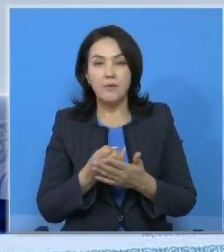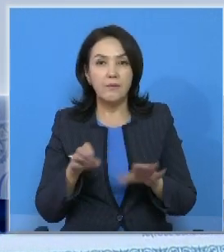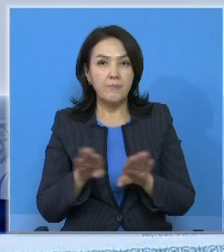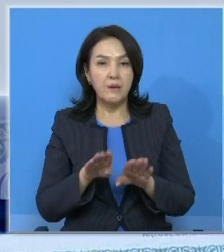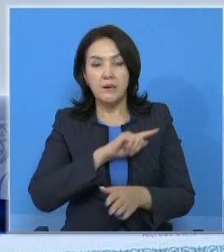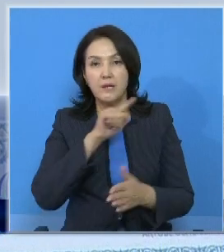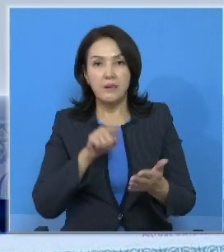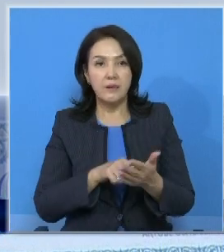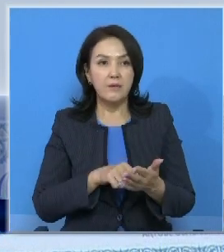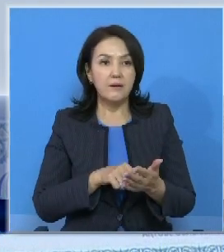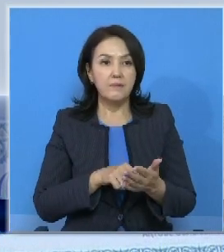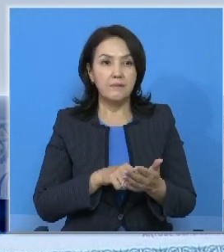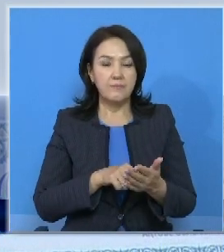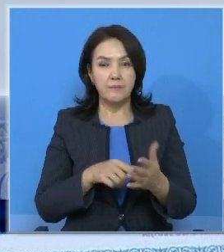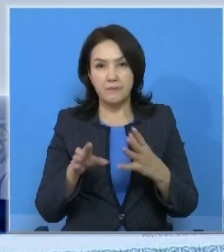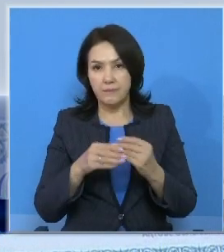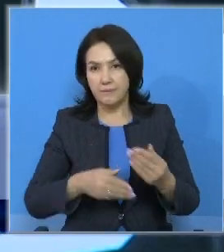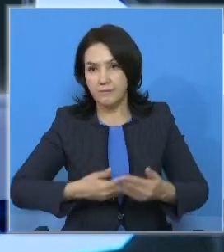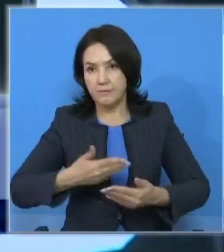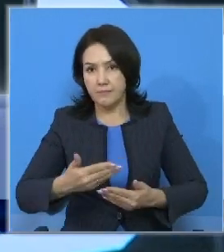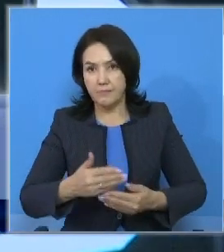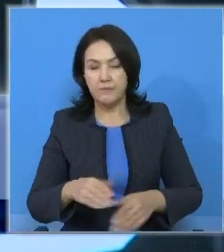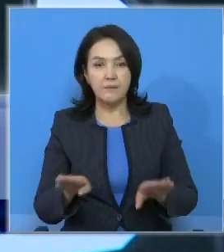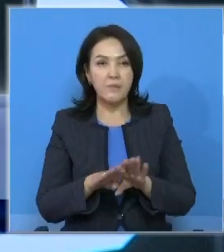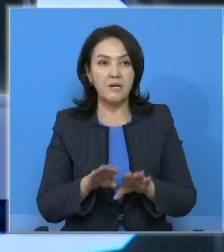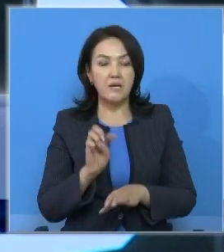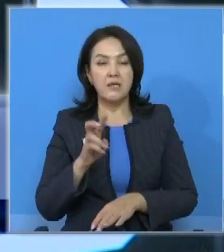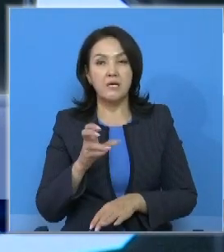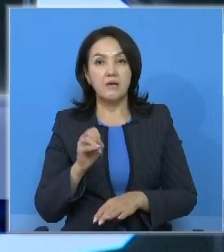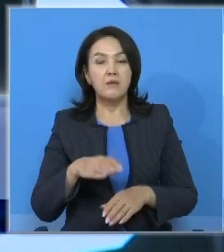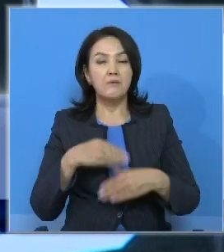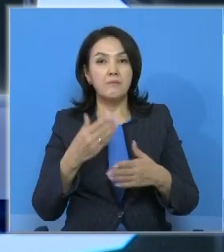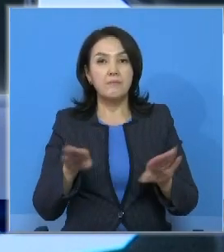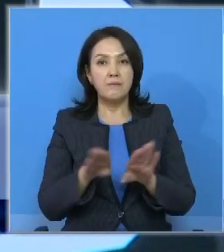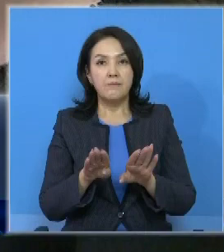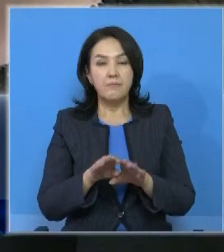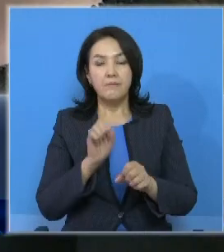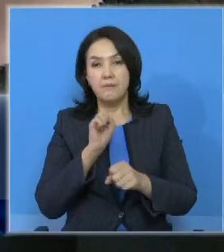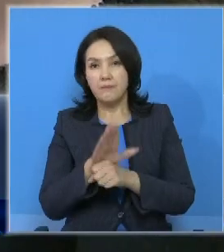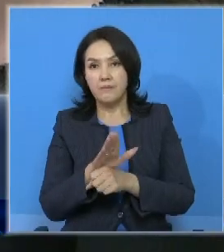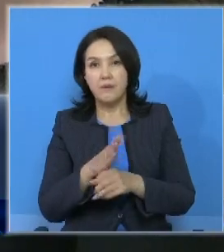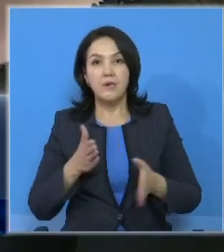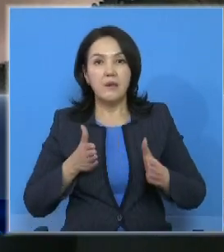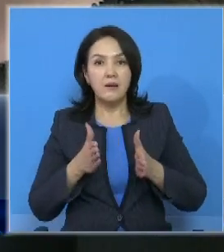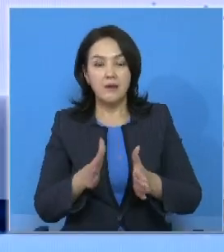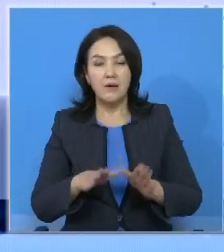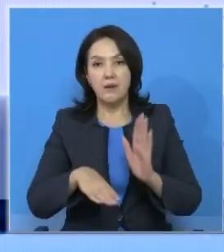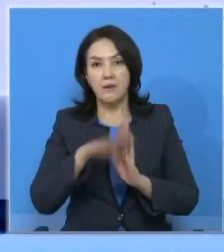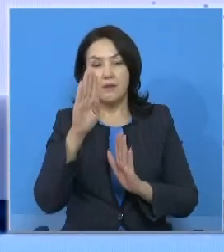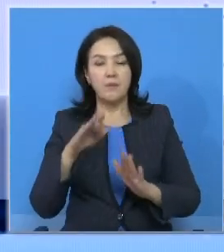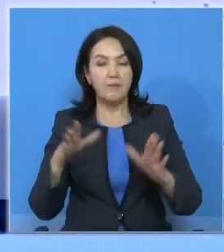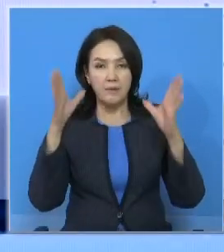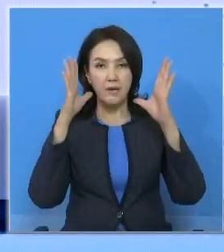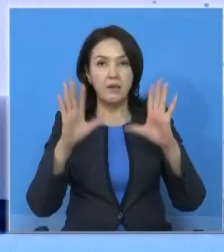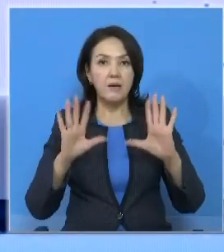таких вопросах, конечно, вместе будем двигаться. Также Ералы Тугжанов дал соответствующие поручения, направленные на улучшение